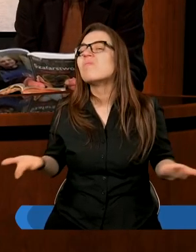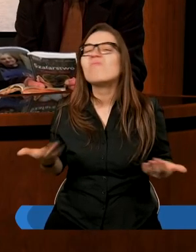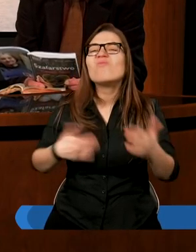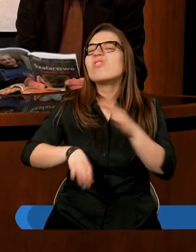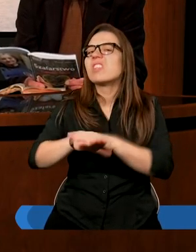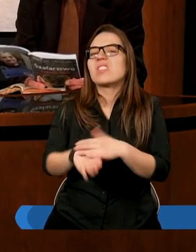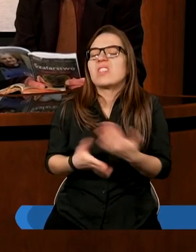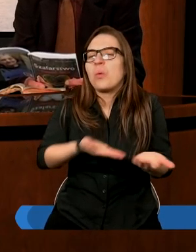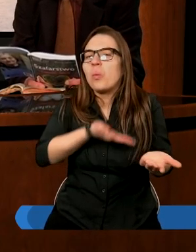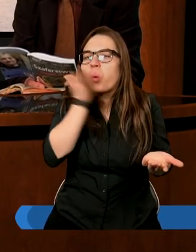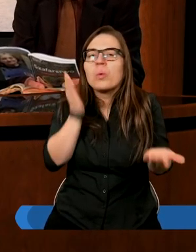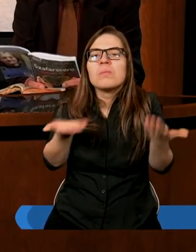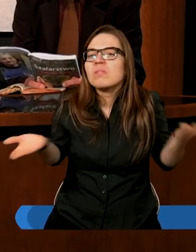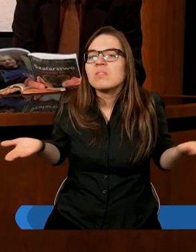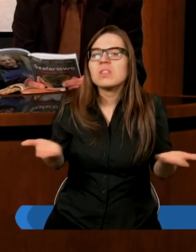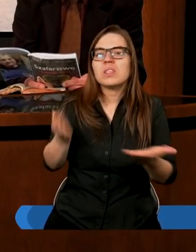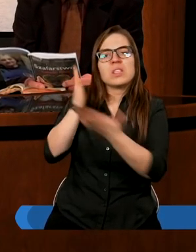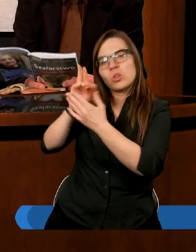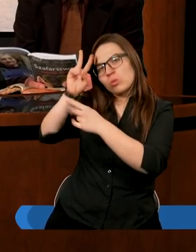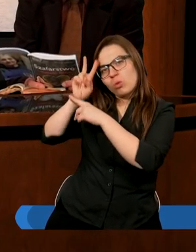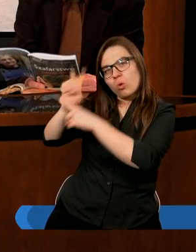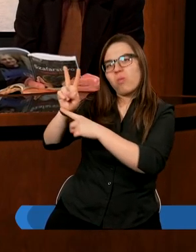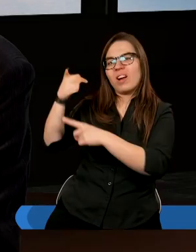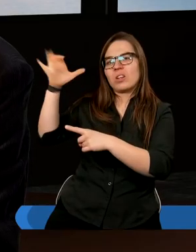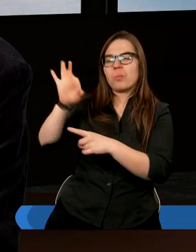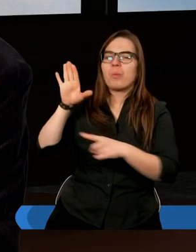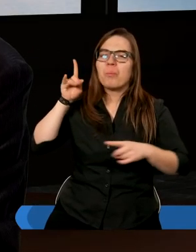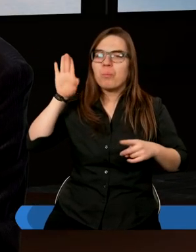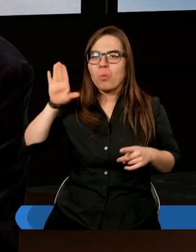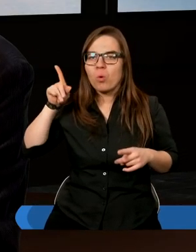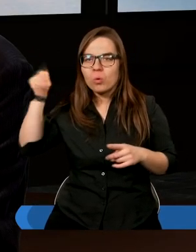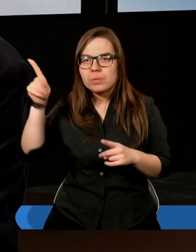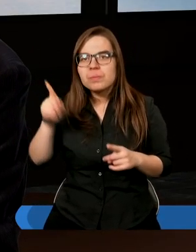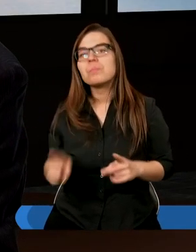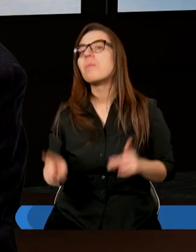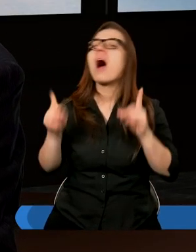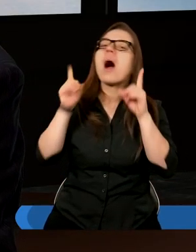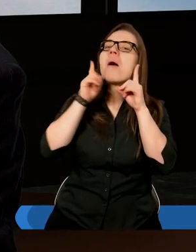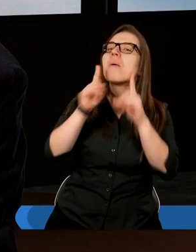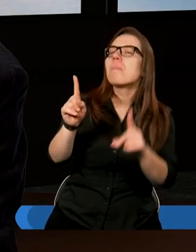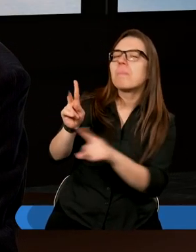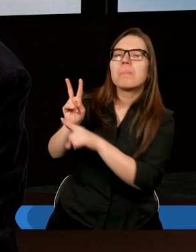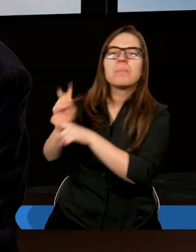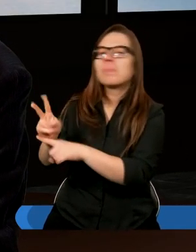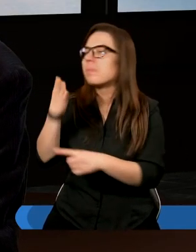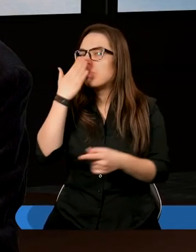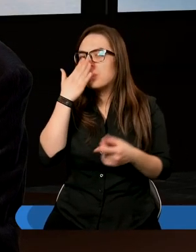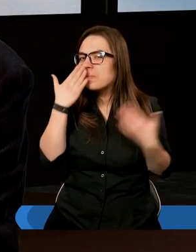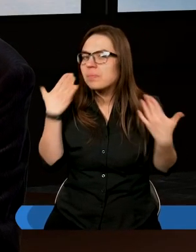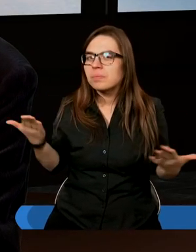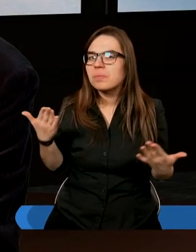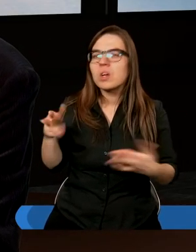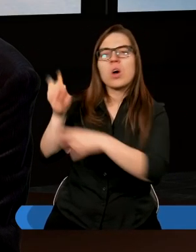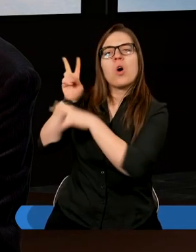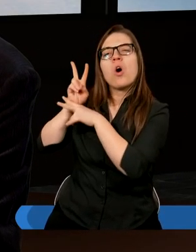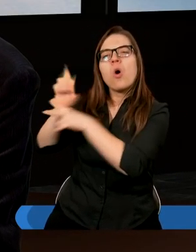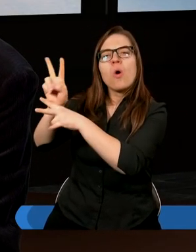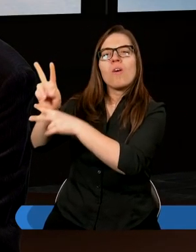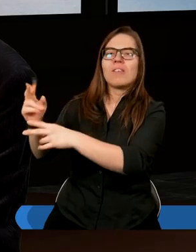wyjścia, jak tylko zaufać Bogu. Ale prawdziwa ufność, ufność